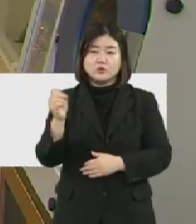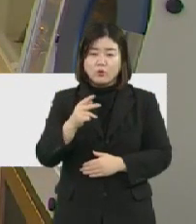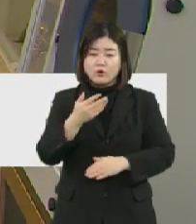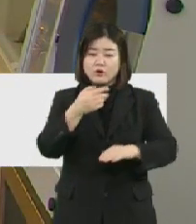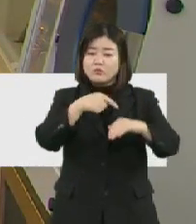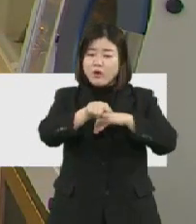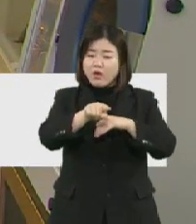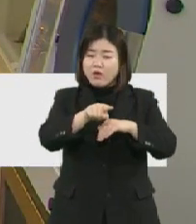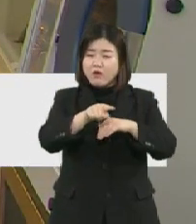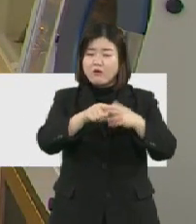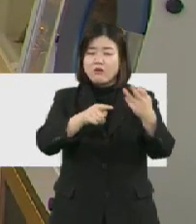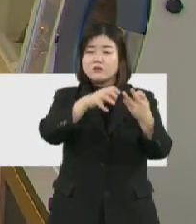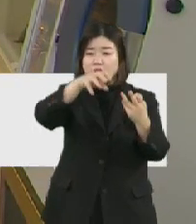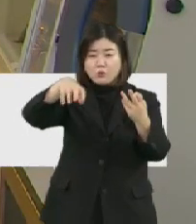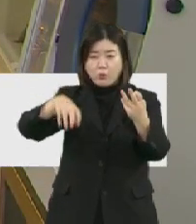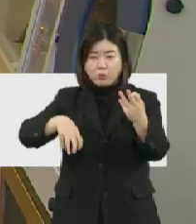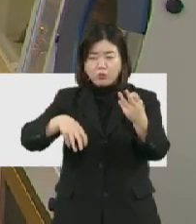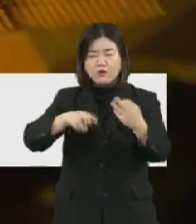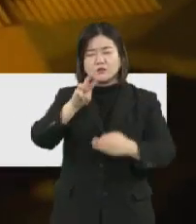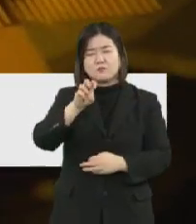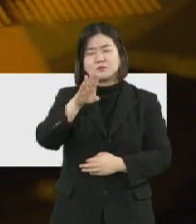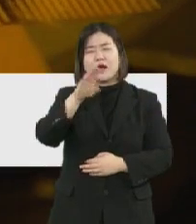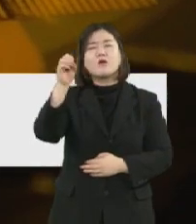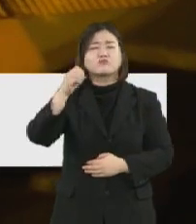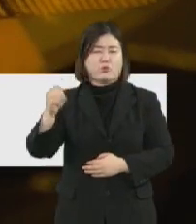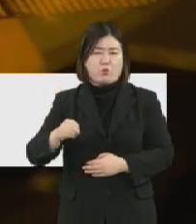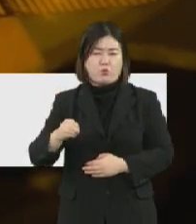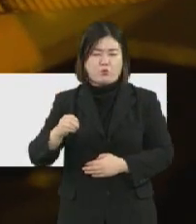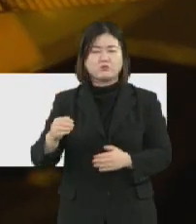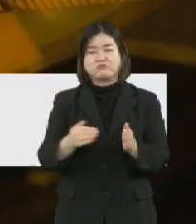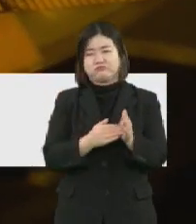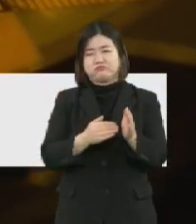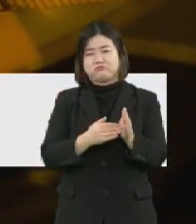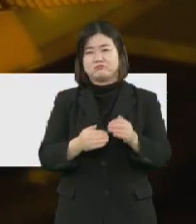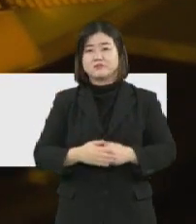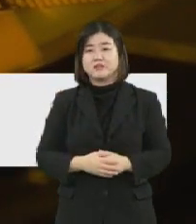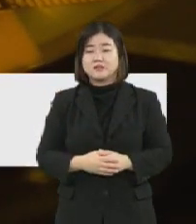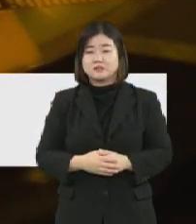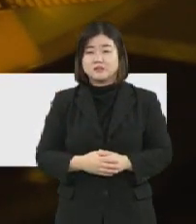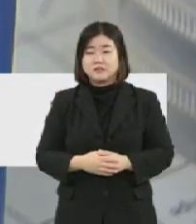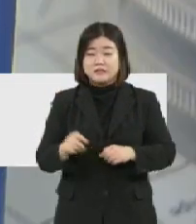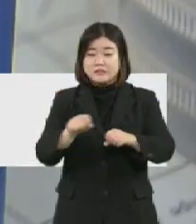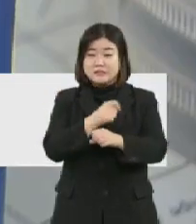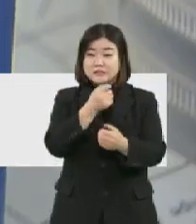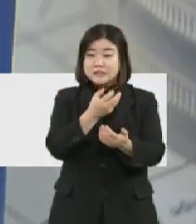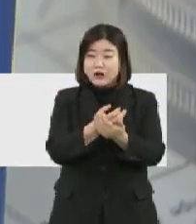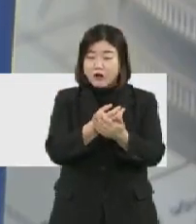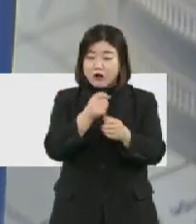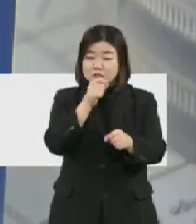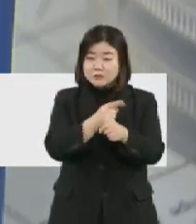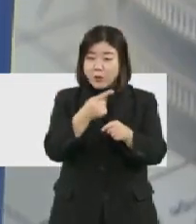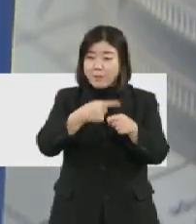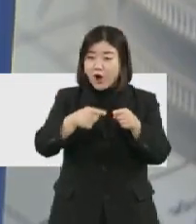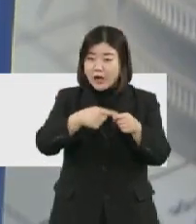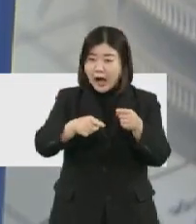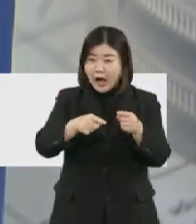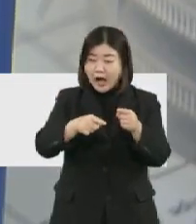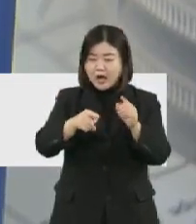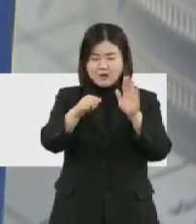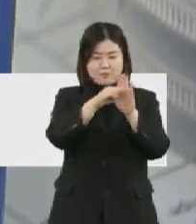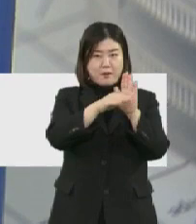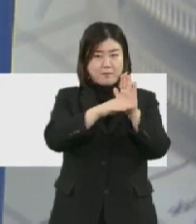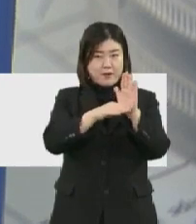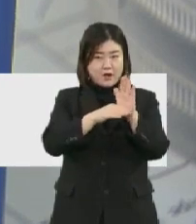나머지 13개 지역은 34.8% 에 그쳤습니다 또 특허의 질적 지표를 판단할수 있는